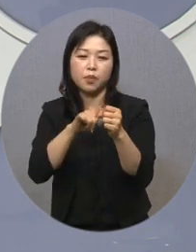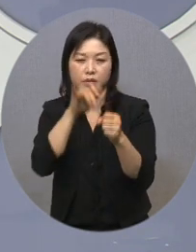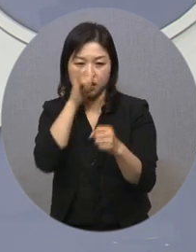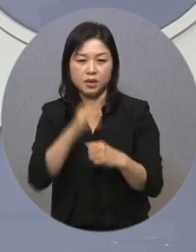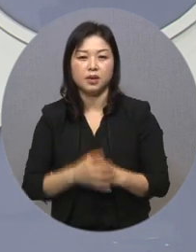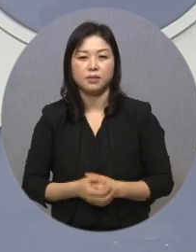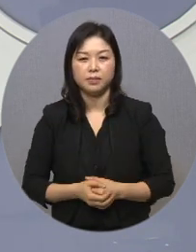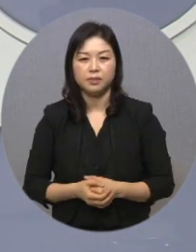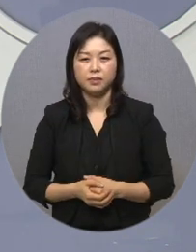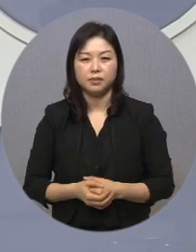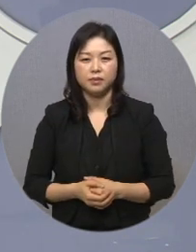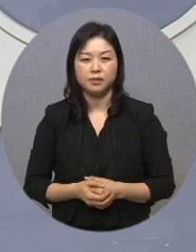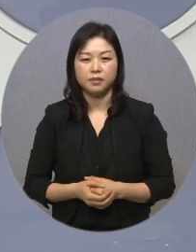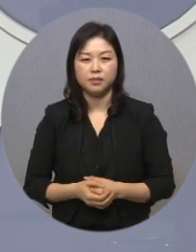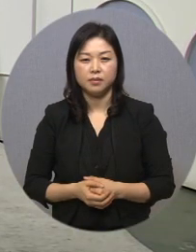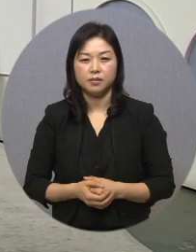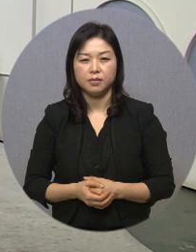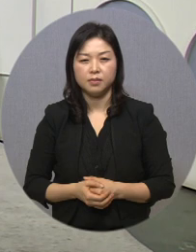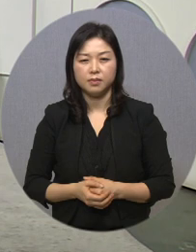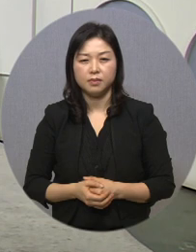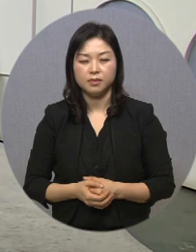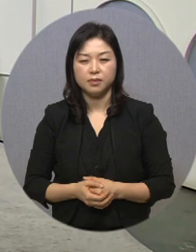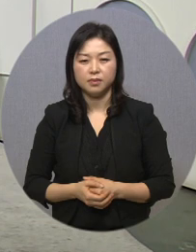목표인 것입니다.